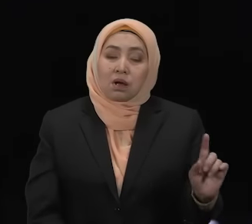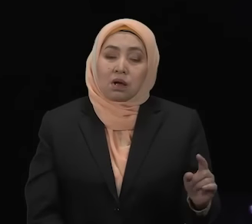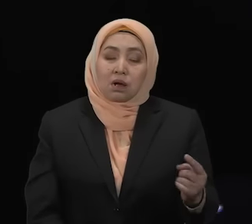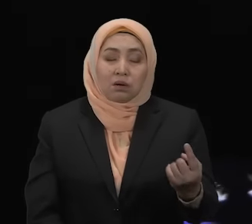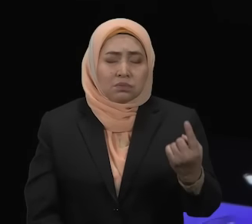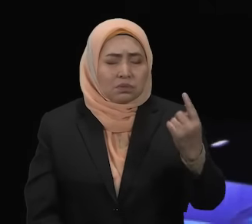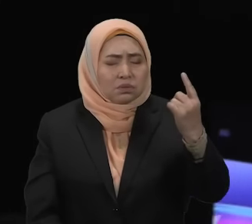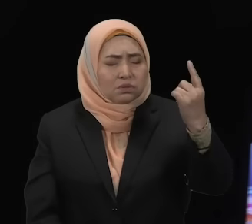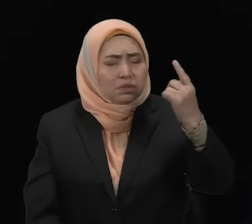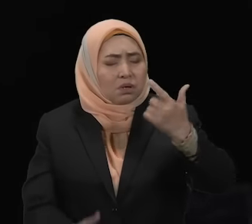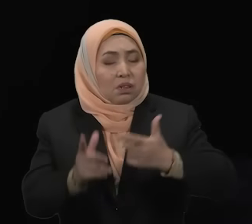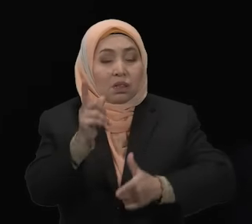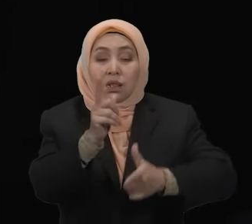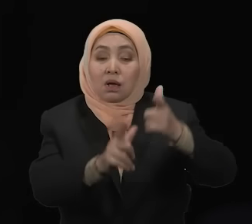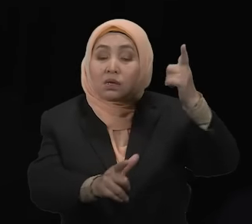إنما